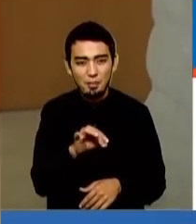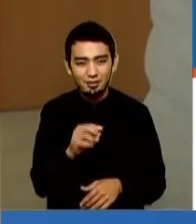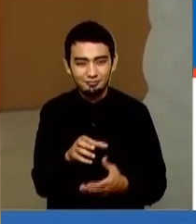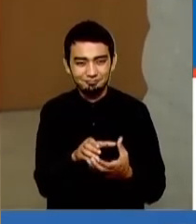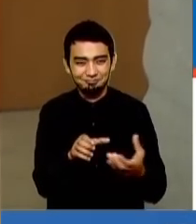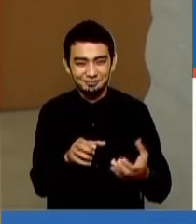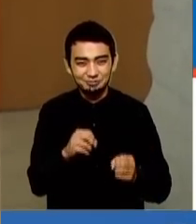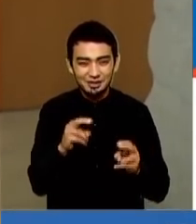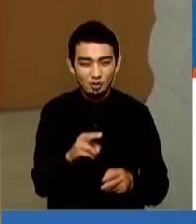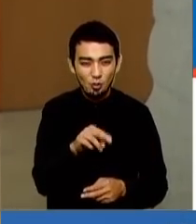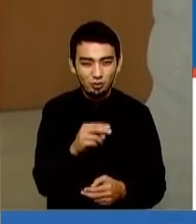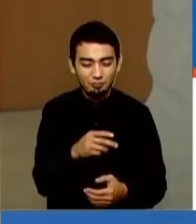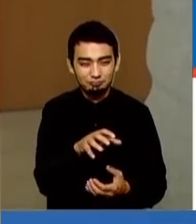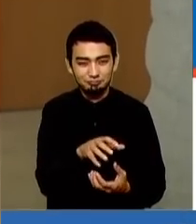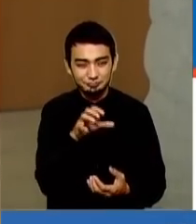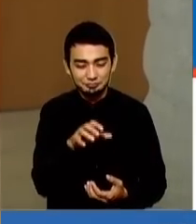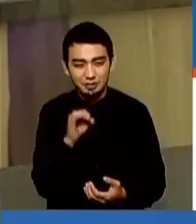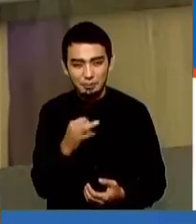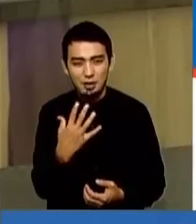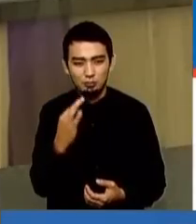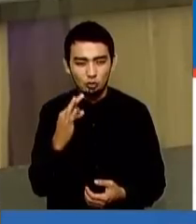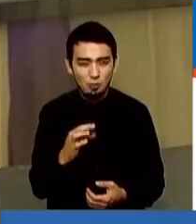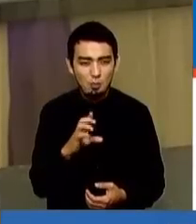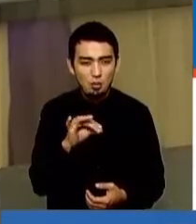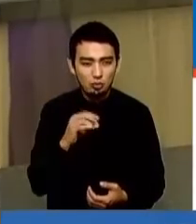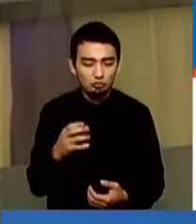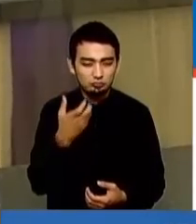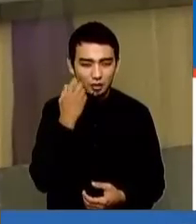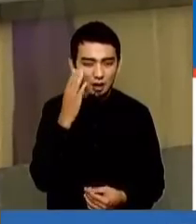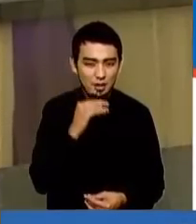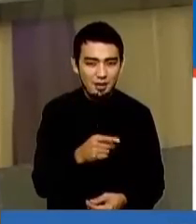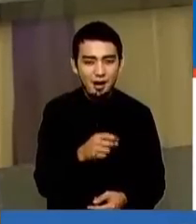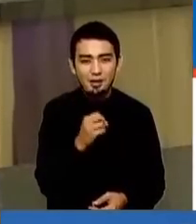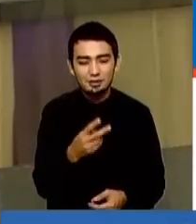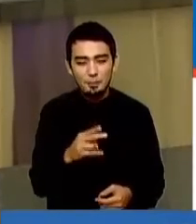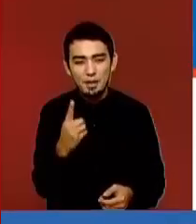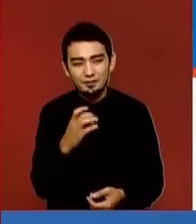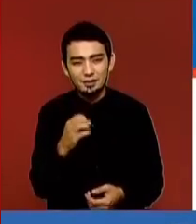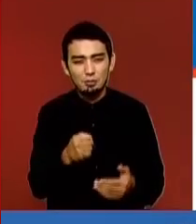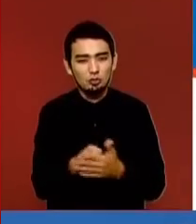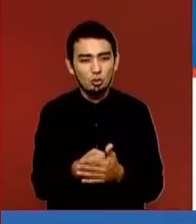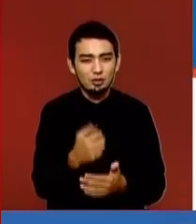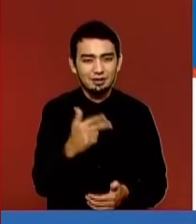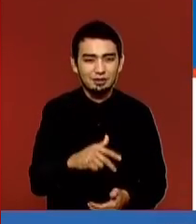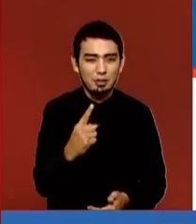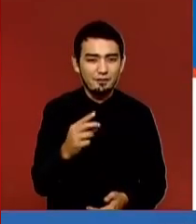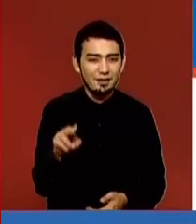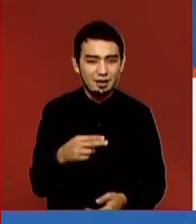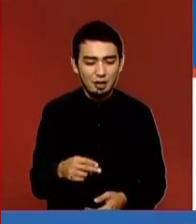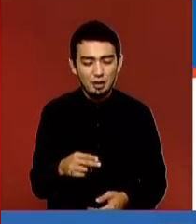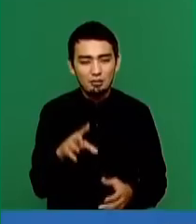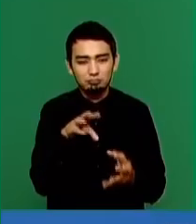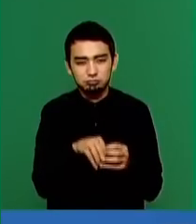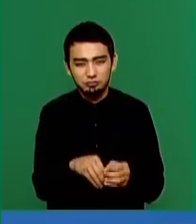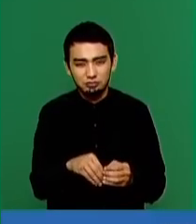банка, там он может заработать 5% бонусов. Акция сейчас бонусно продлится с 1 сентября до 31 декабря